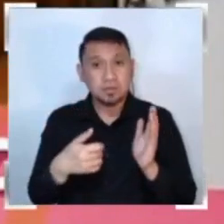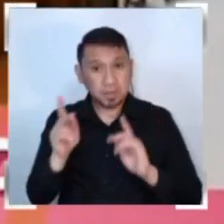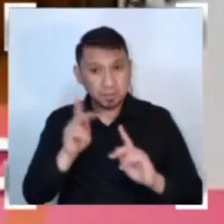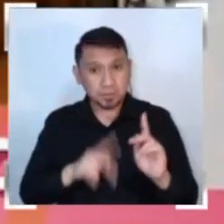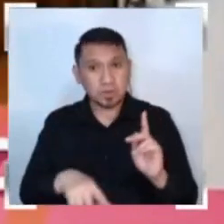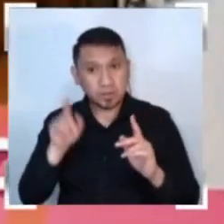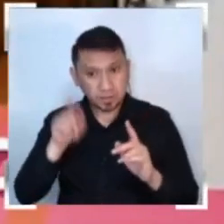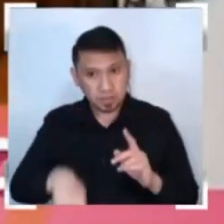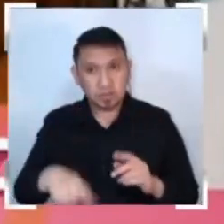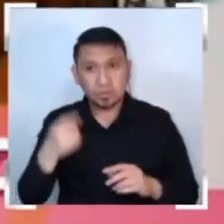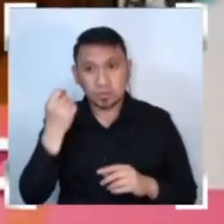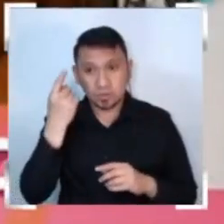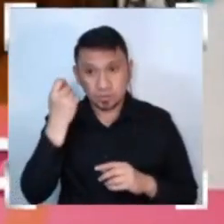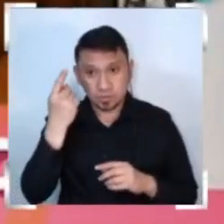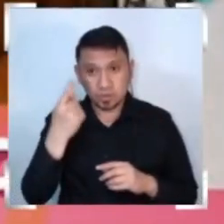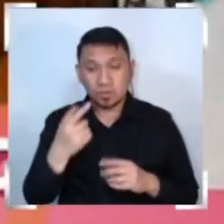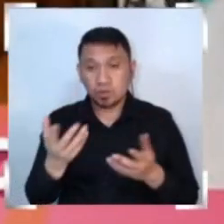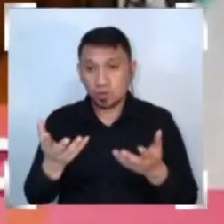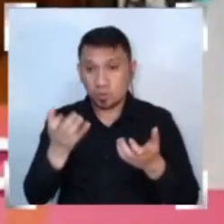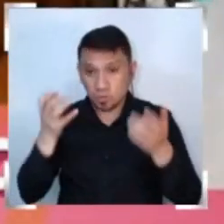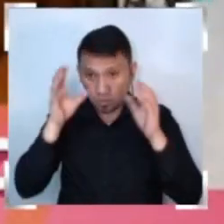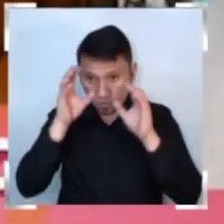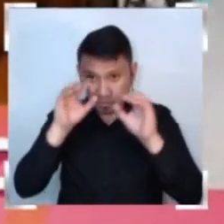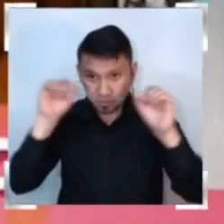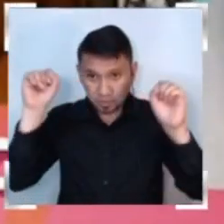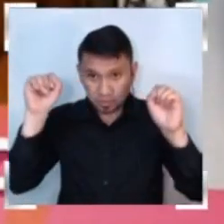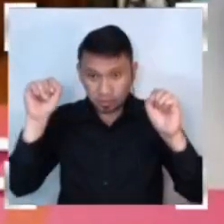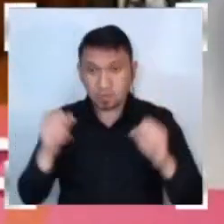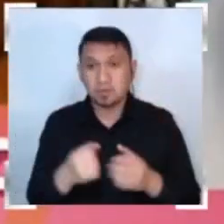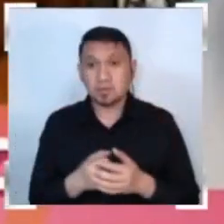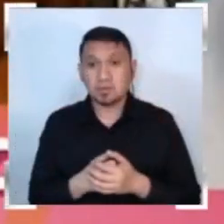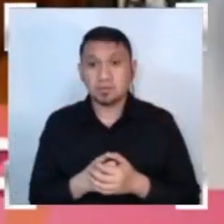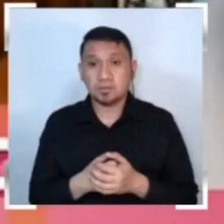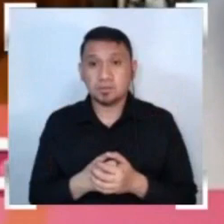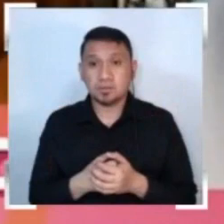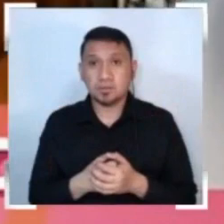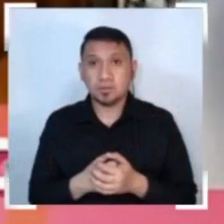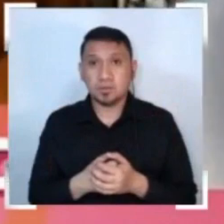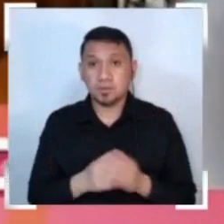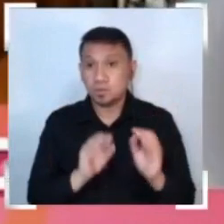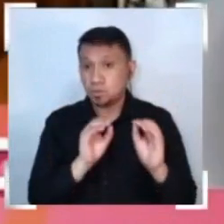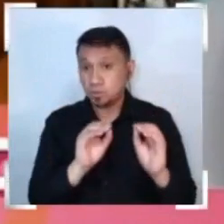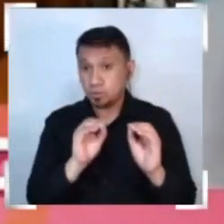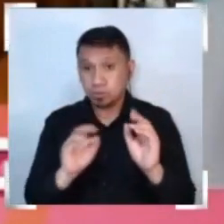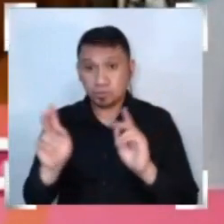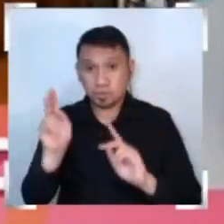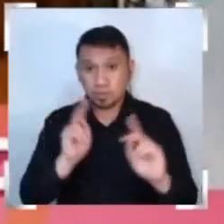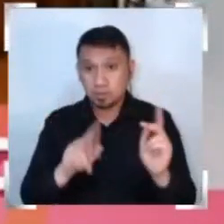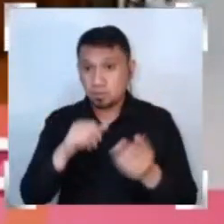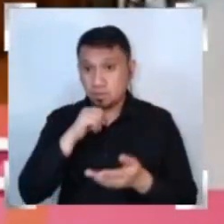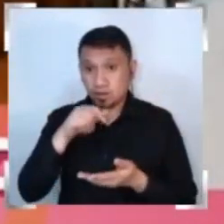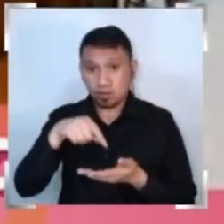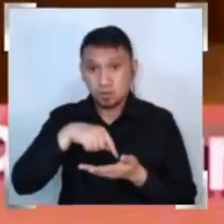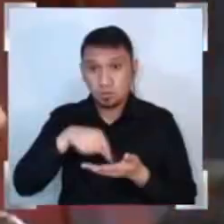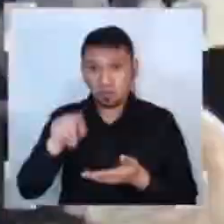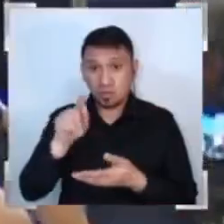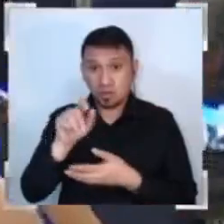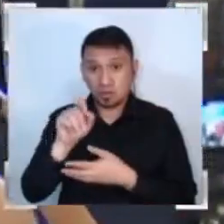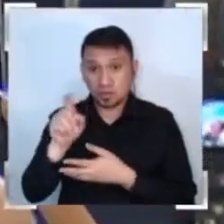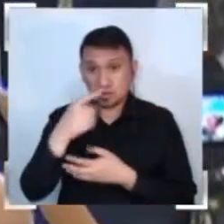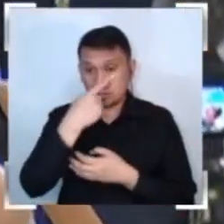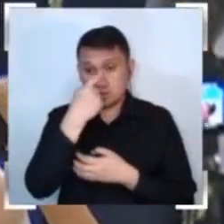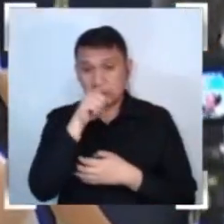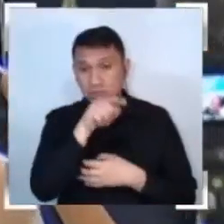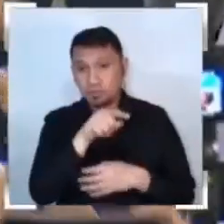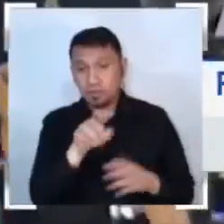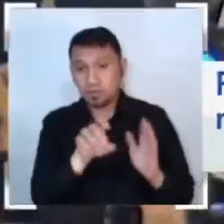do they want a president who will teach the people not to pay taxes by his example?